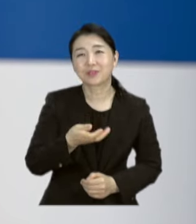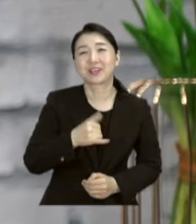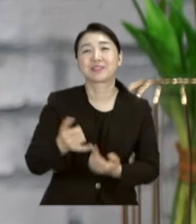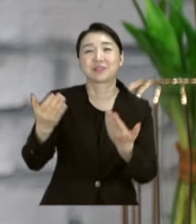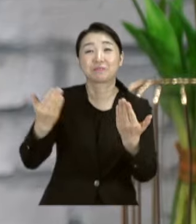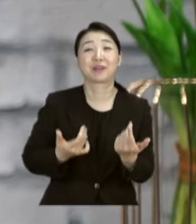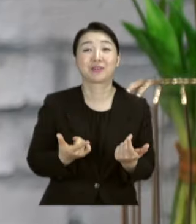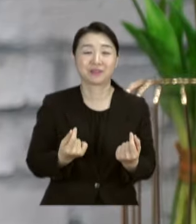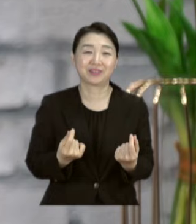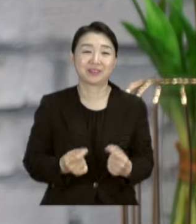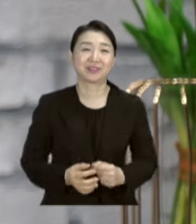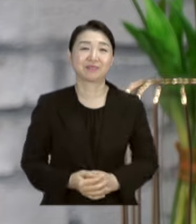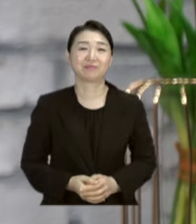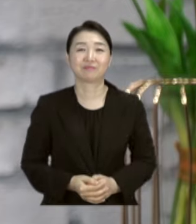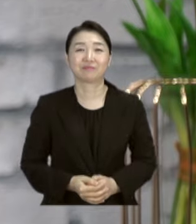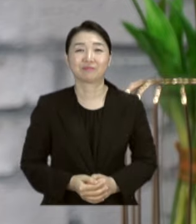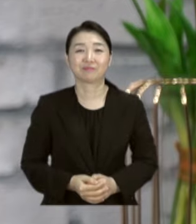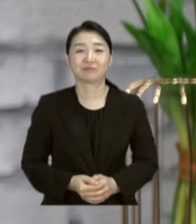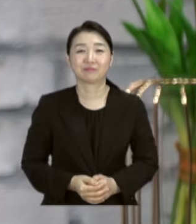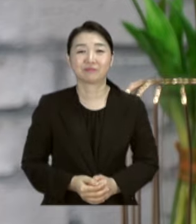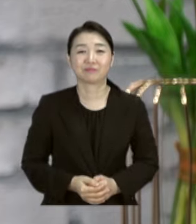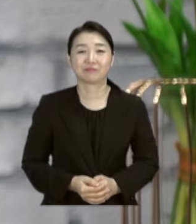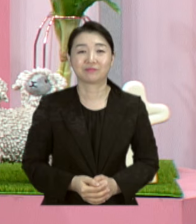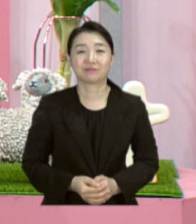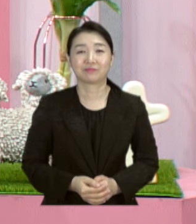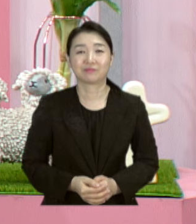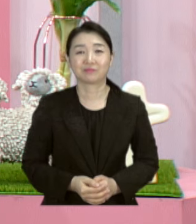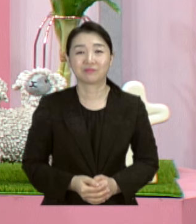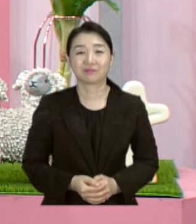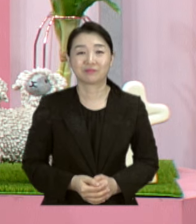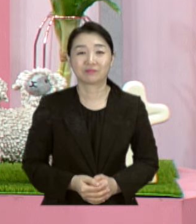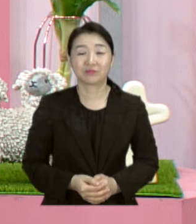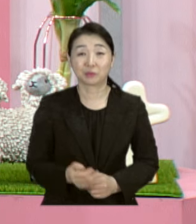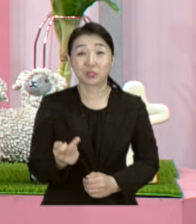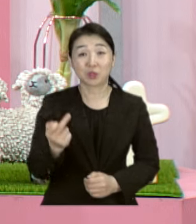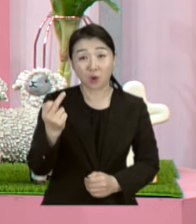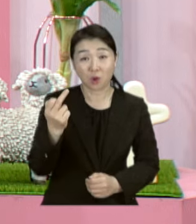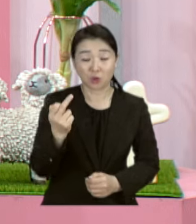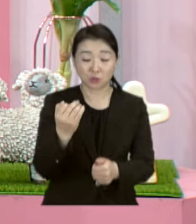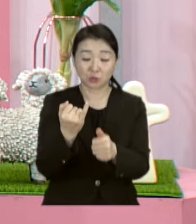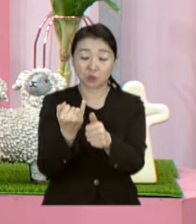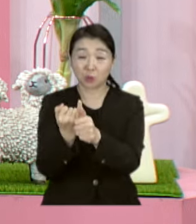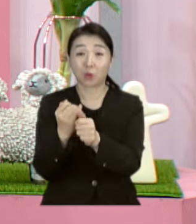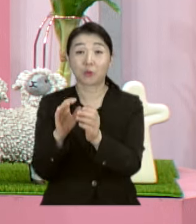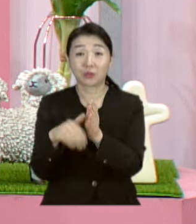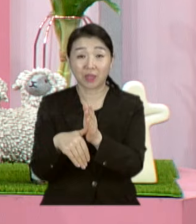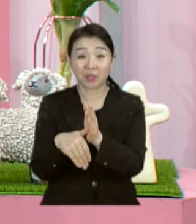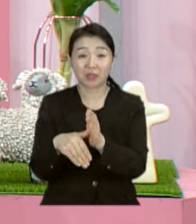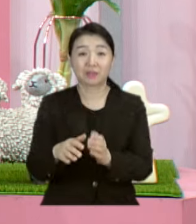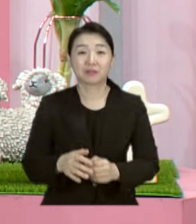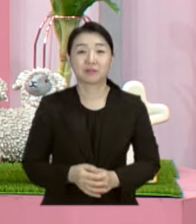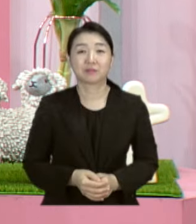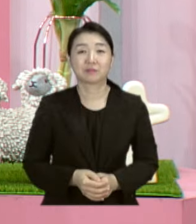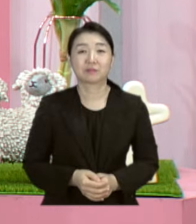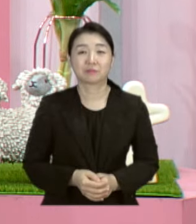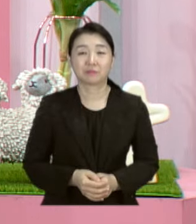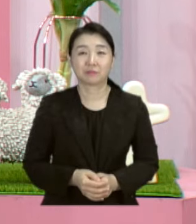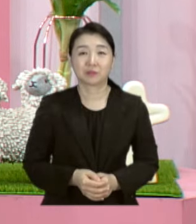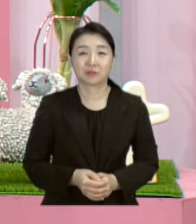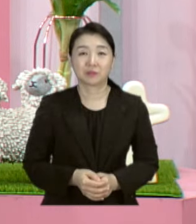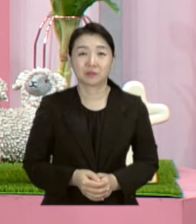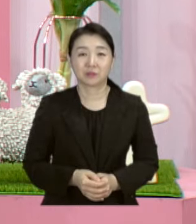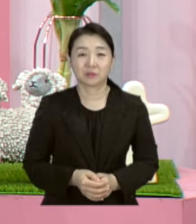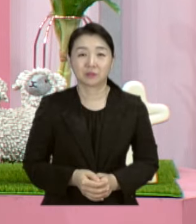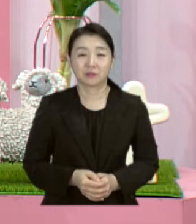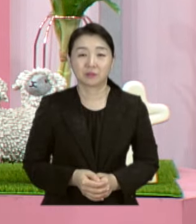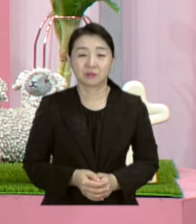거 아니겠습니까? 지금? 네. 맞아요. 네. 그리고 저희 형님이 결혼할 때 네. 그때가 1982년 네. 3월